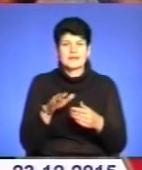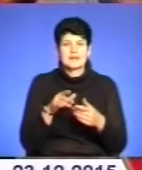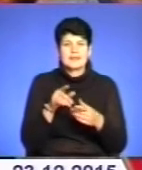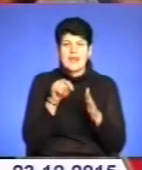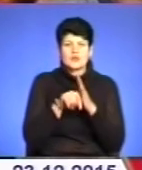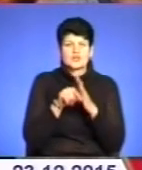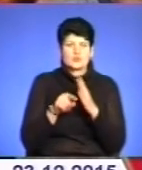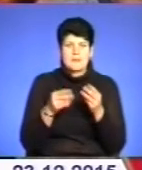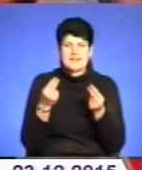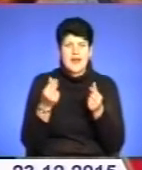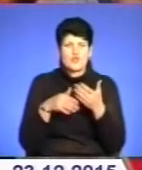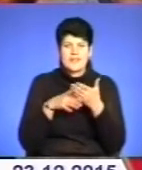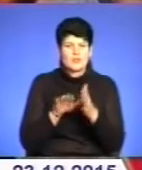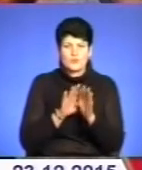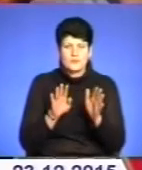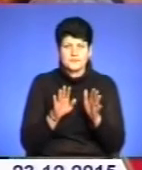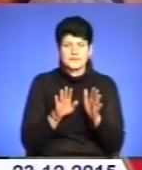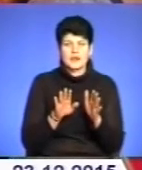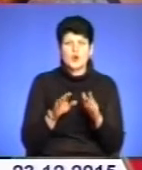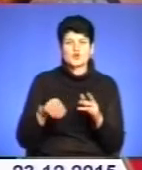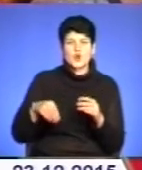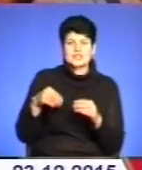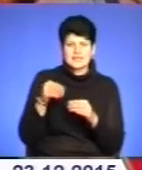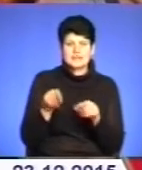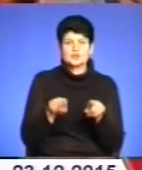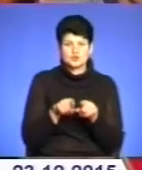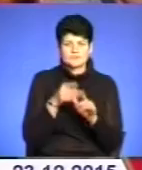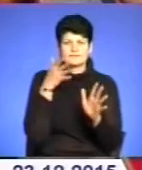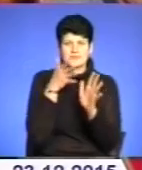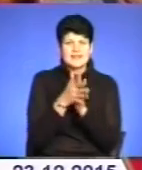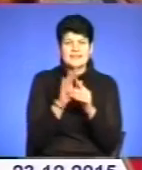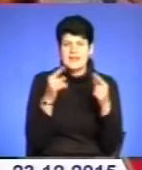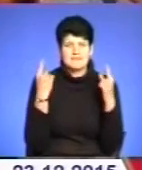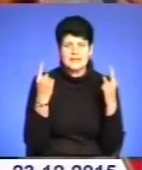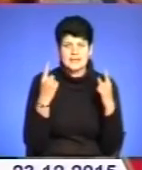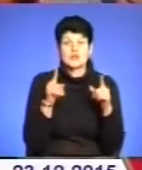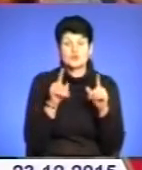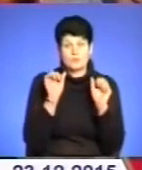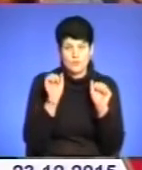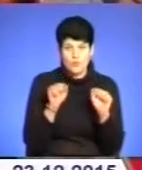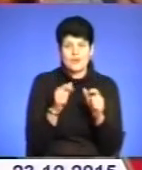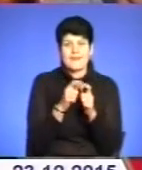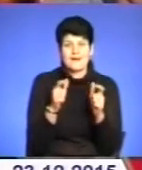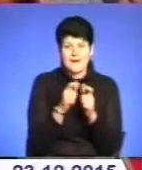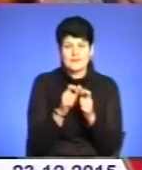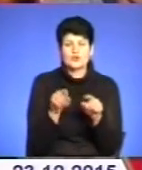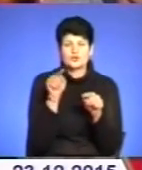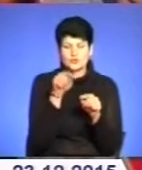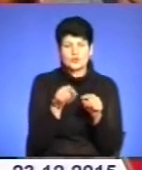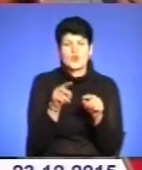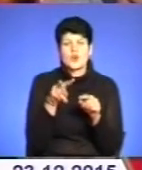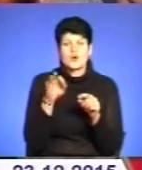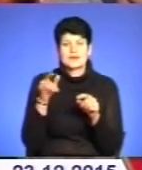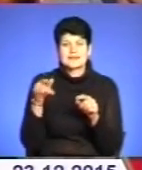матеріально не допомагаємо. Тобто з кошелька гроші теж йдуть. Не якісь великі, але те, що можемо, на картку того ж самого логістичного